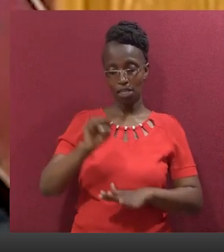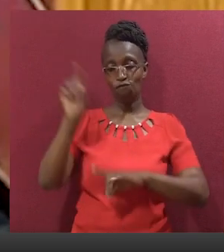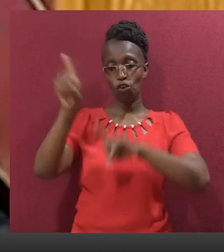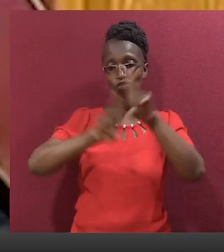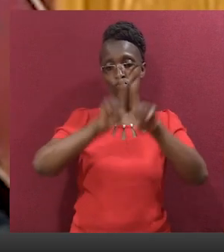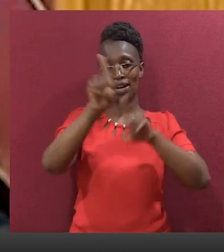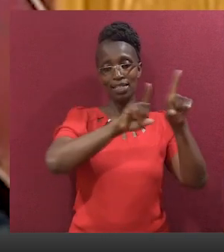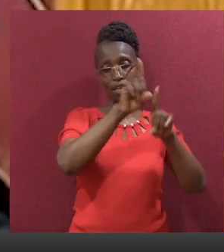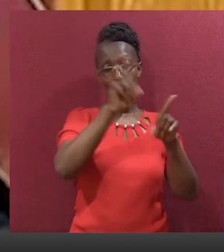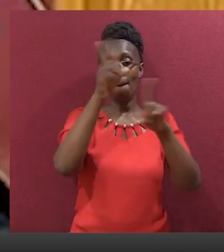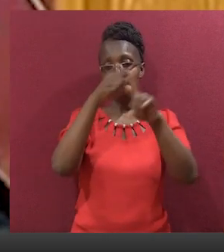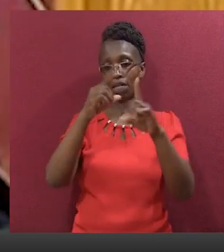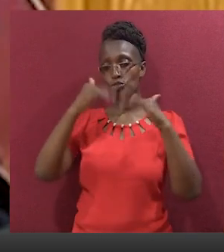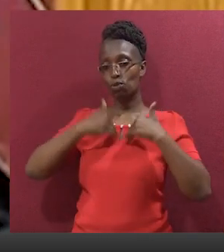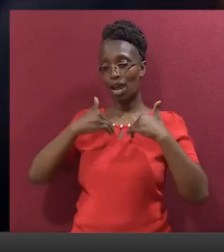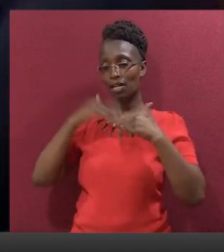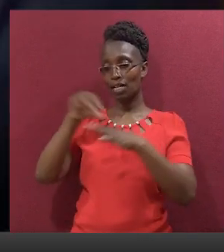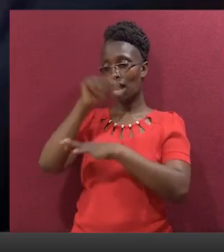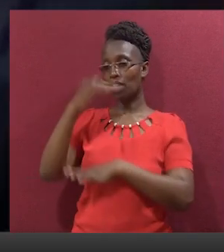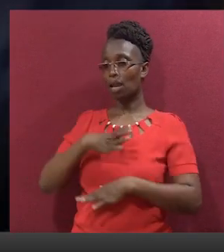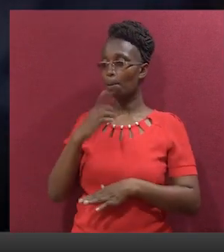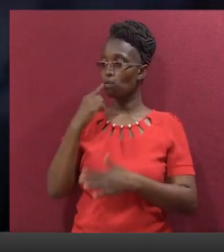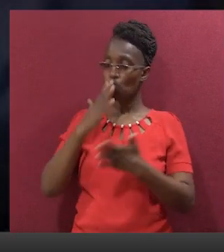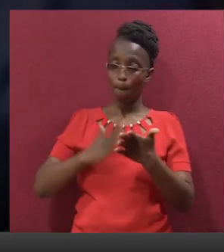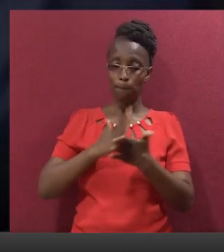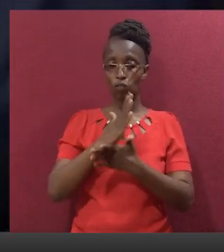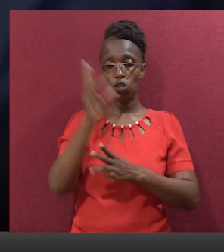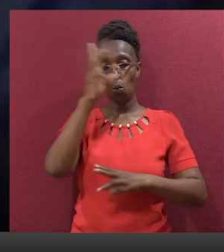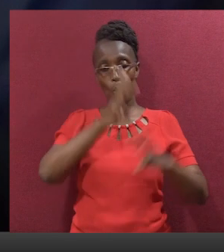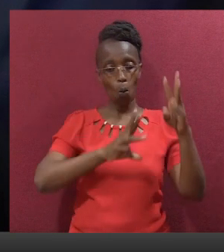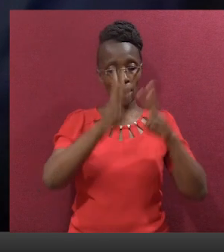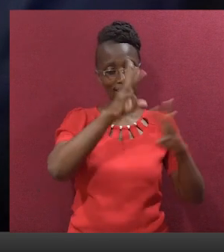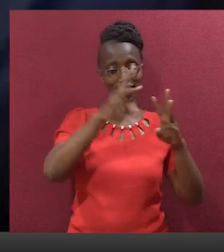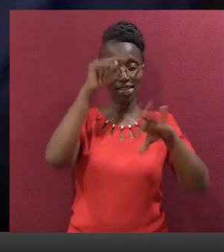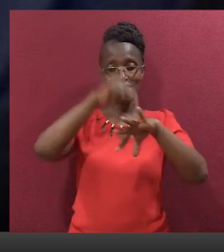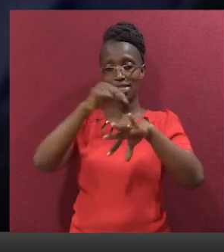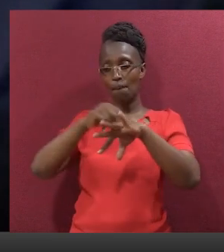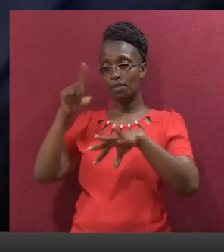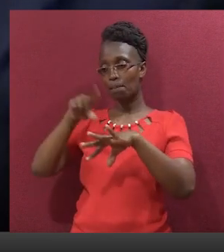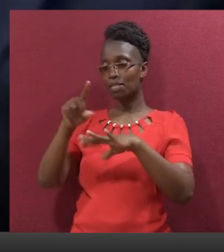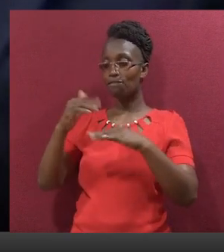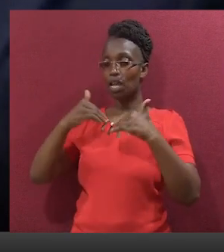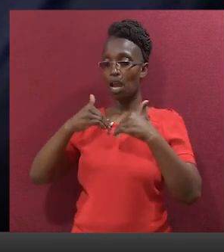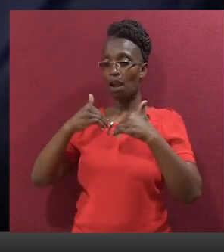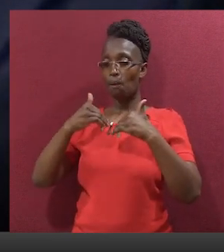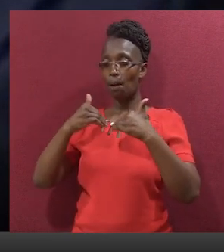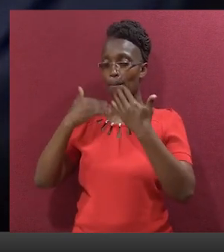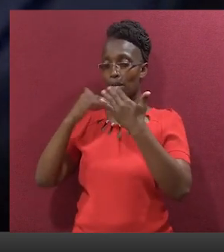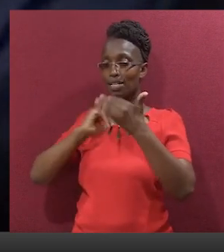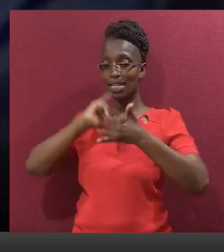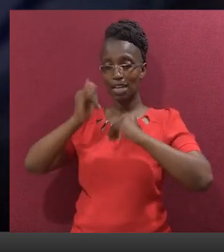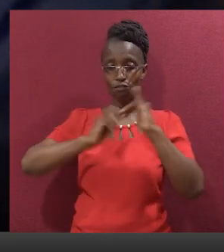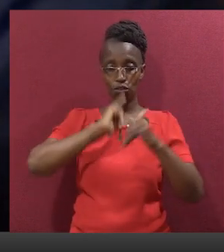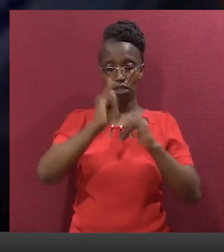akiongeza kulikuwa na viongozi wengine ambao walidhihirisha kuwa na wasiwasi wakati ambao walikuwa